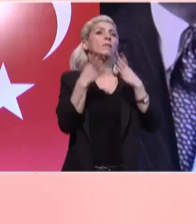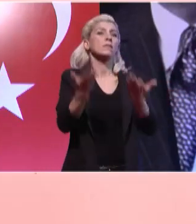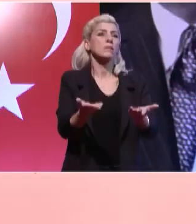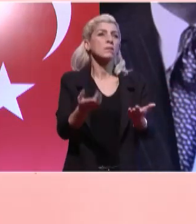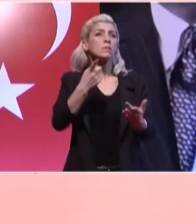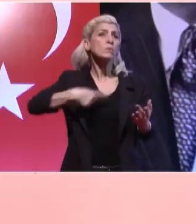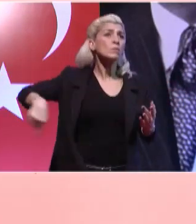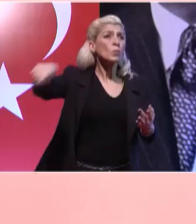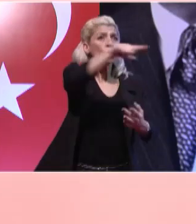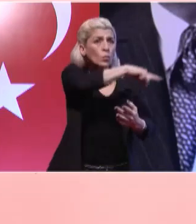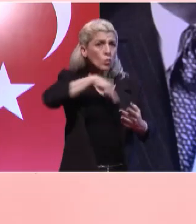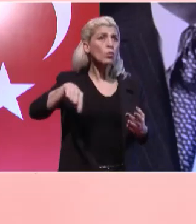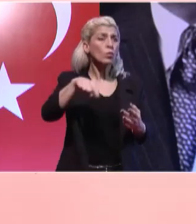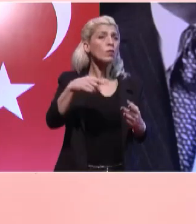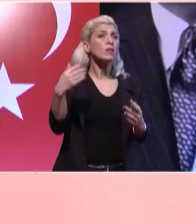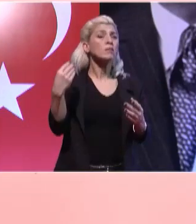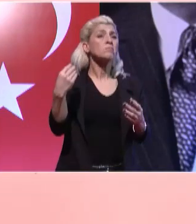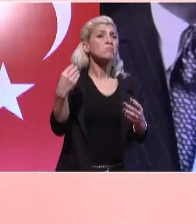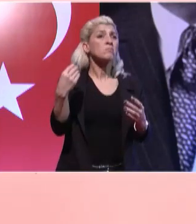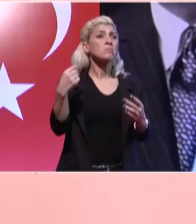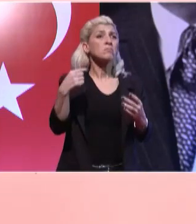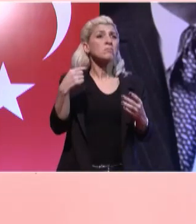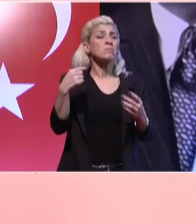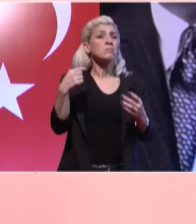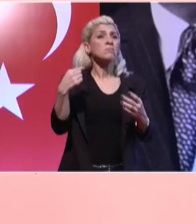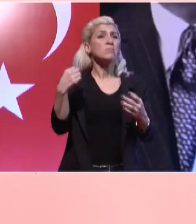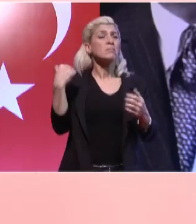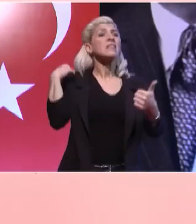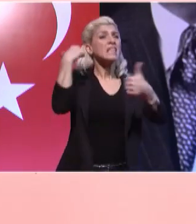Bütün bunları yeniden değerlendirmek zorundayız.